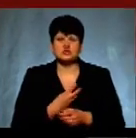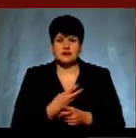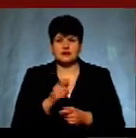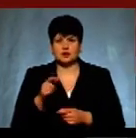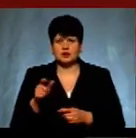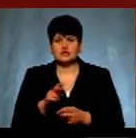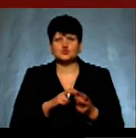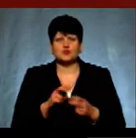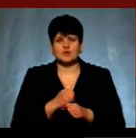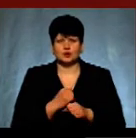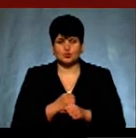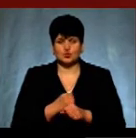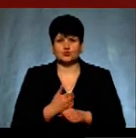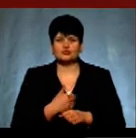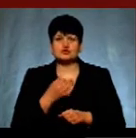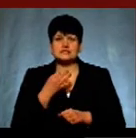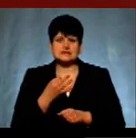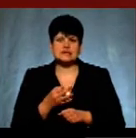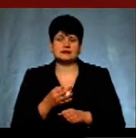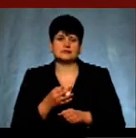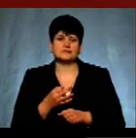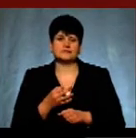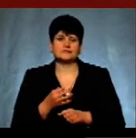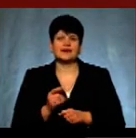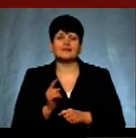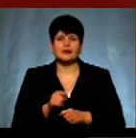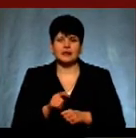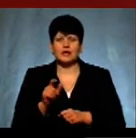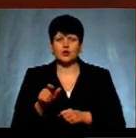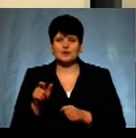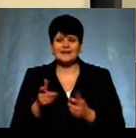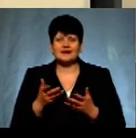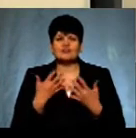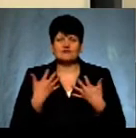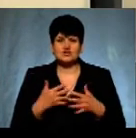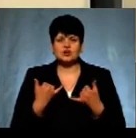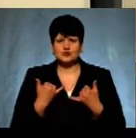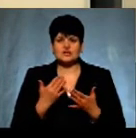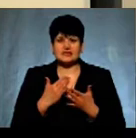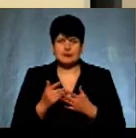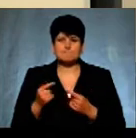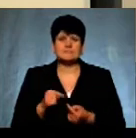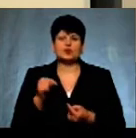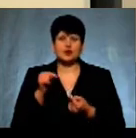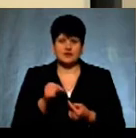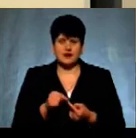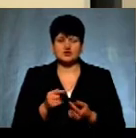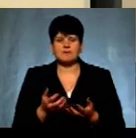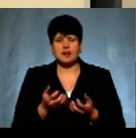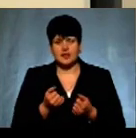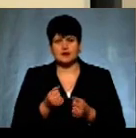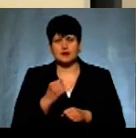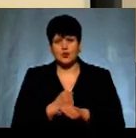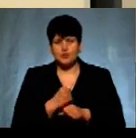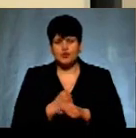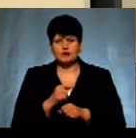теж шукати роботу. Ну, хочу сказати, що таких людей, для яких вже сьогодні є підходяща або прийнятна для людей